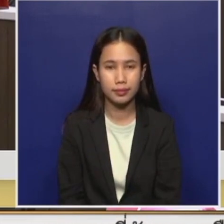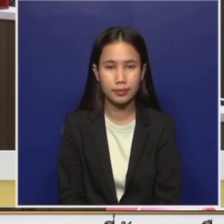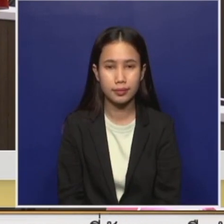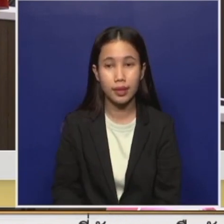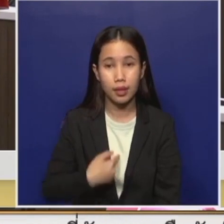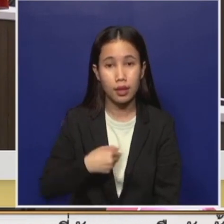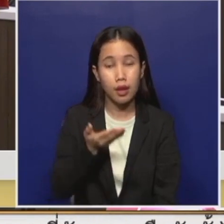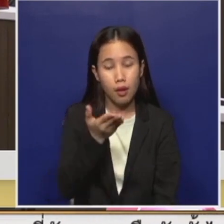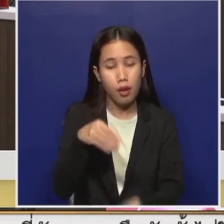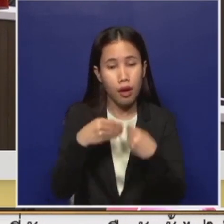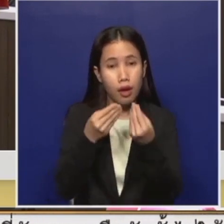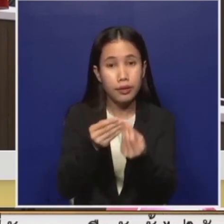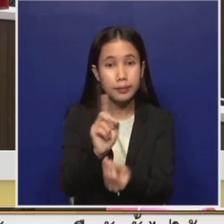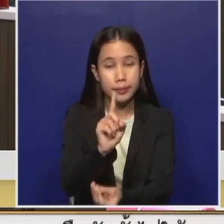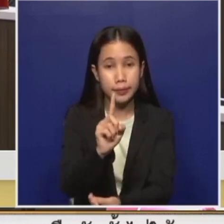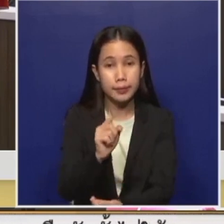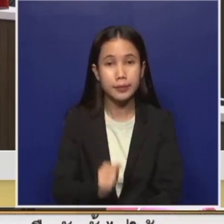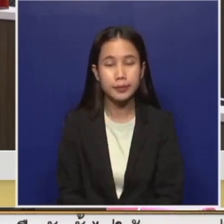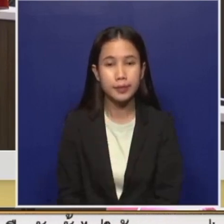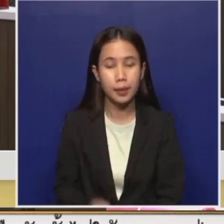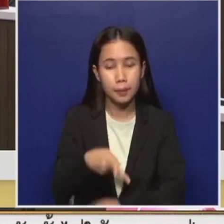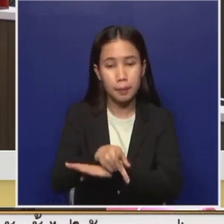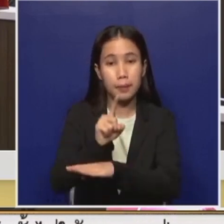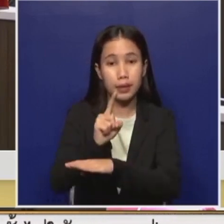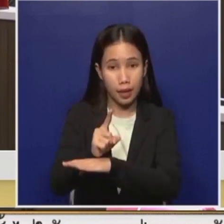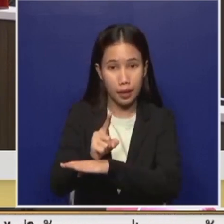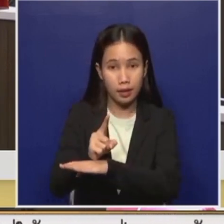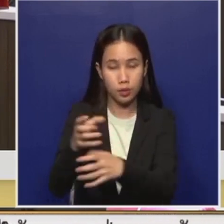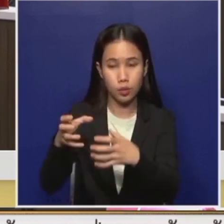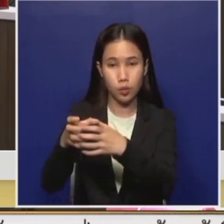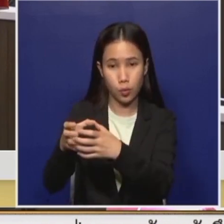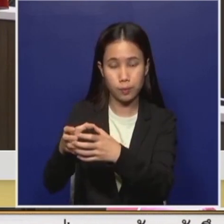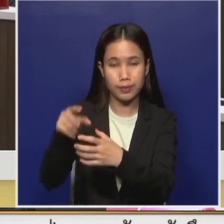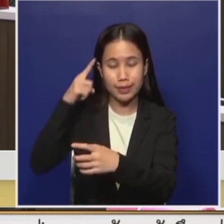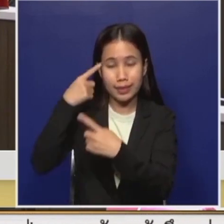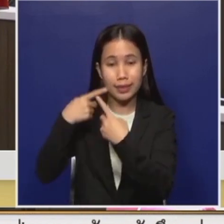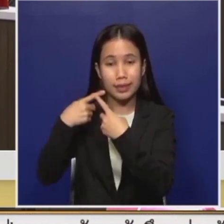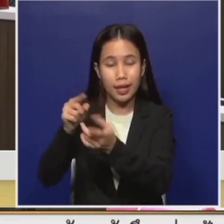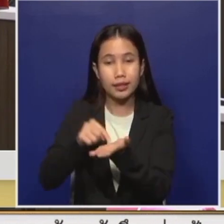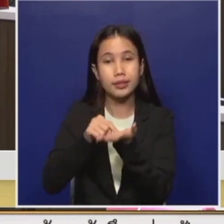จุดมงหมายที่ทานประทานริบฝ่ายค้านได้เสนอไ้